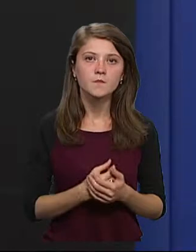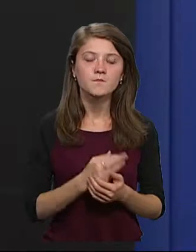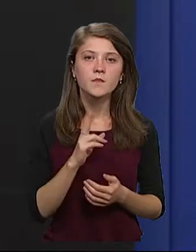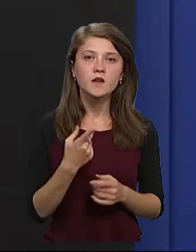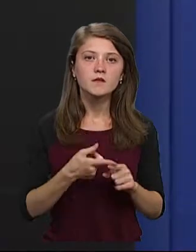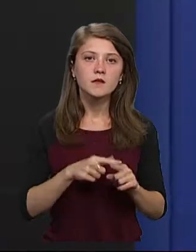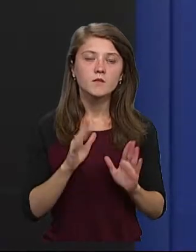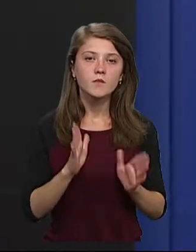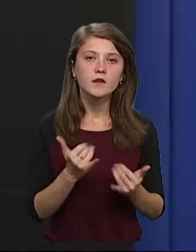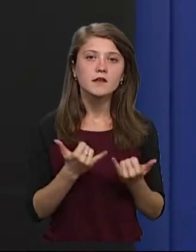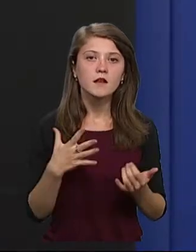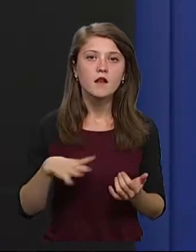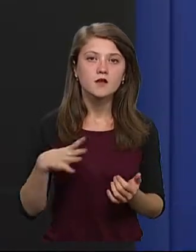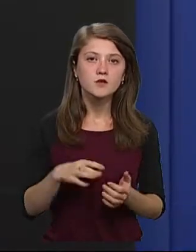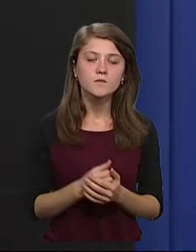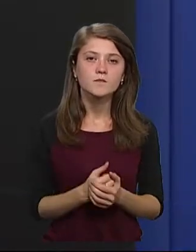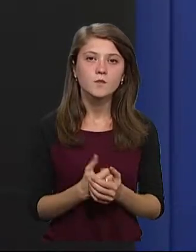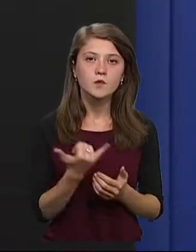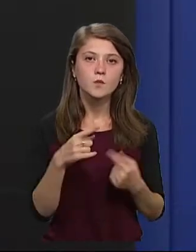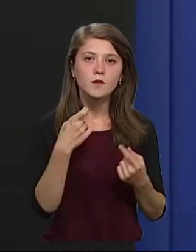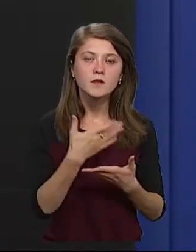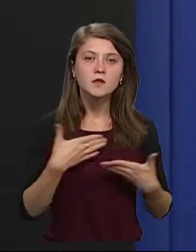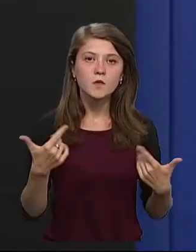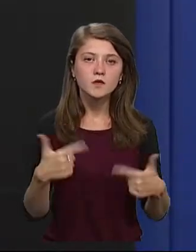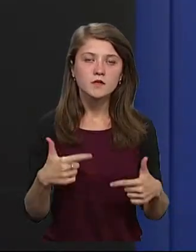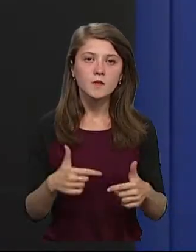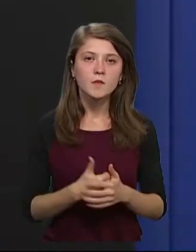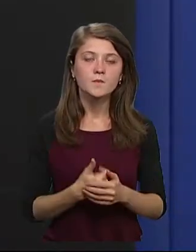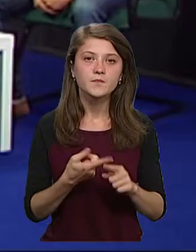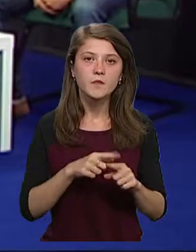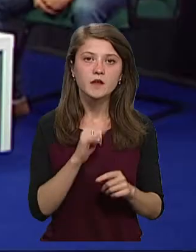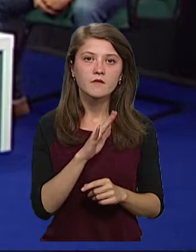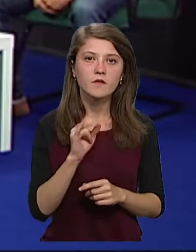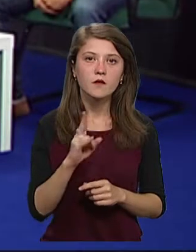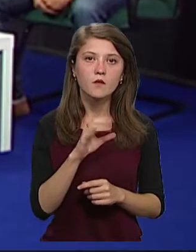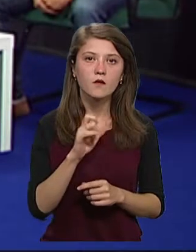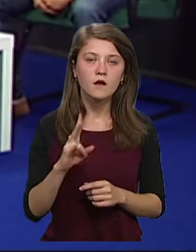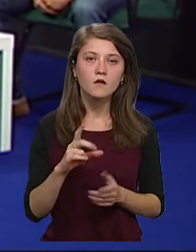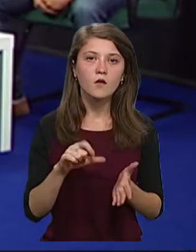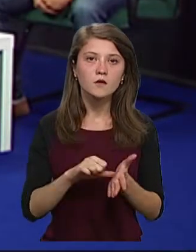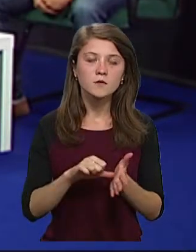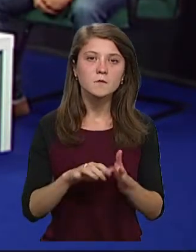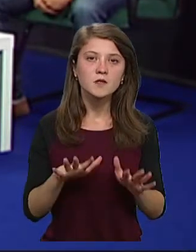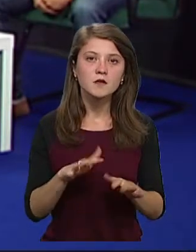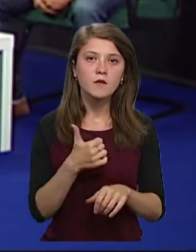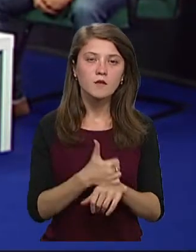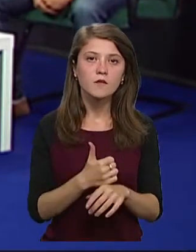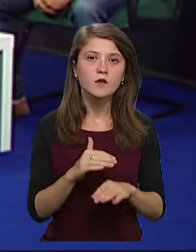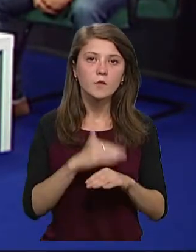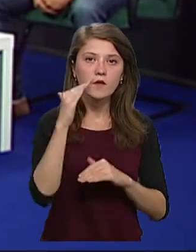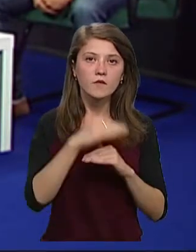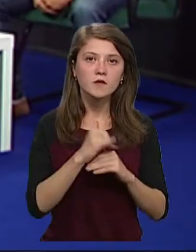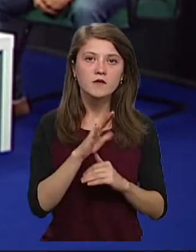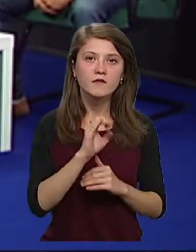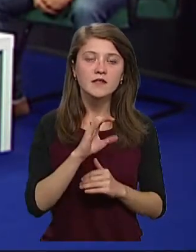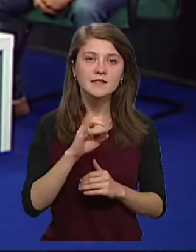все відбудеться та для чого, говоримо сьогодні з нашими гостями. Це Іван Кохан, Коростишівський міський голова, доброго вечора, та